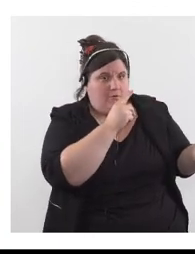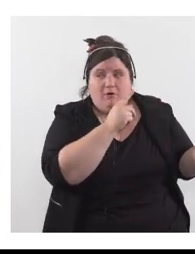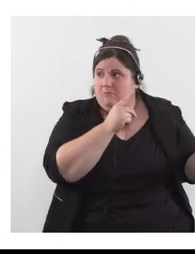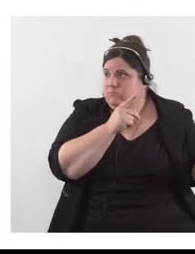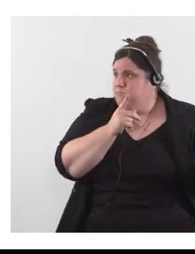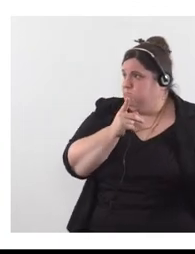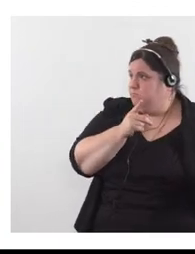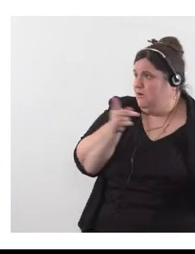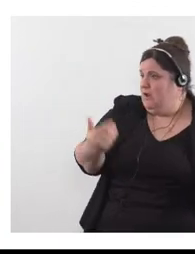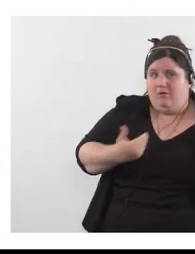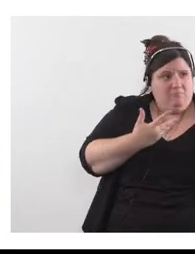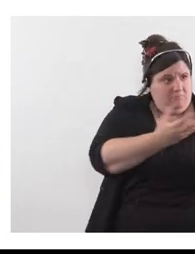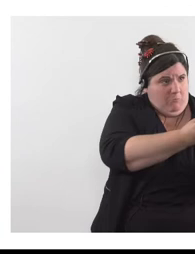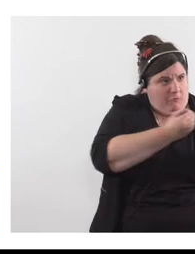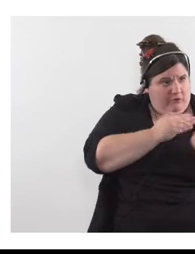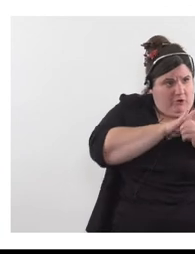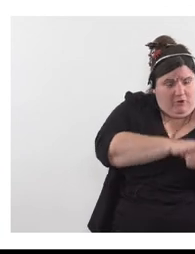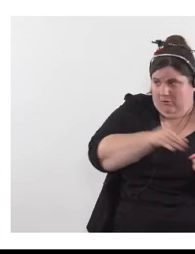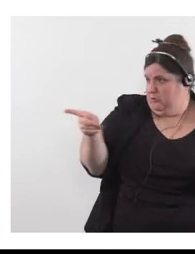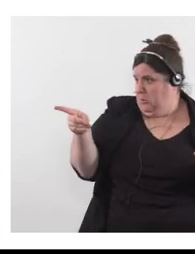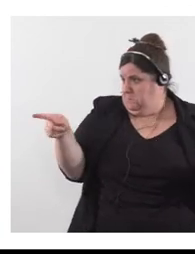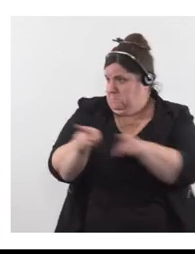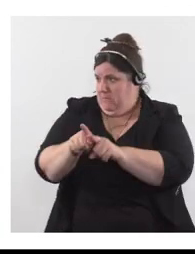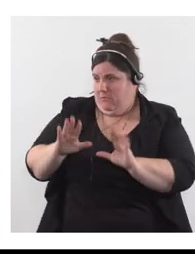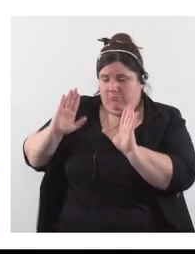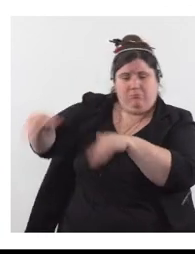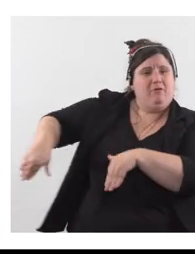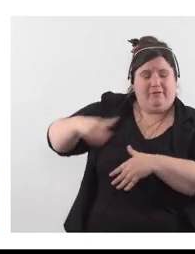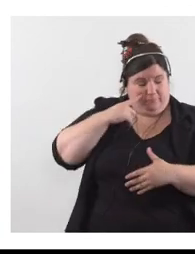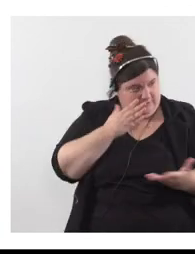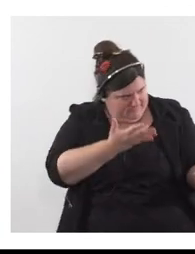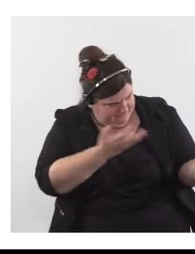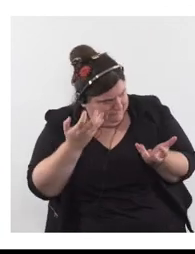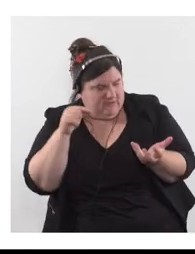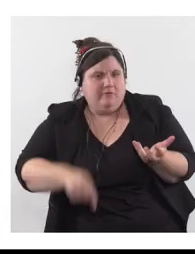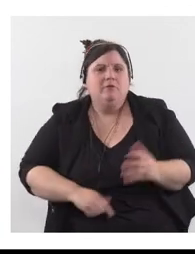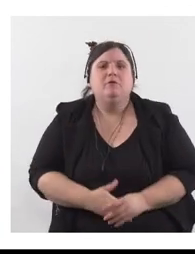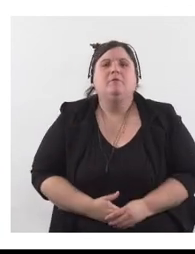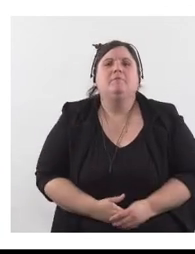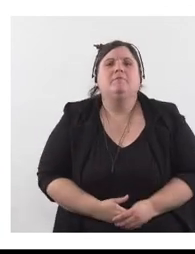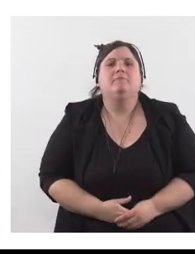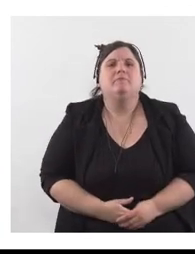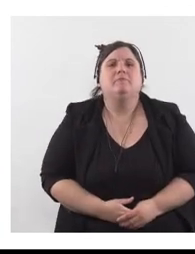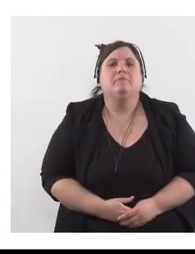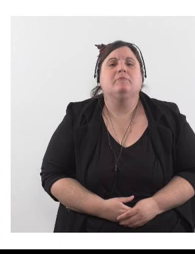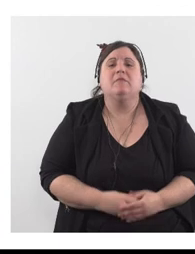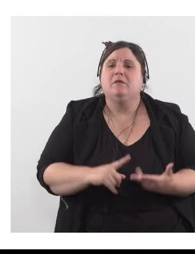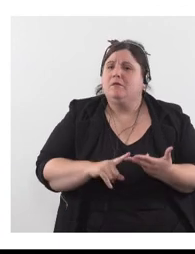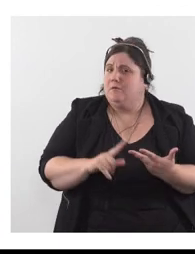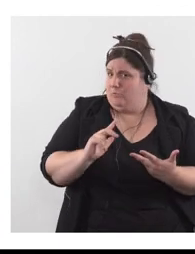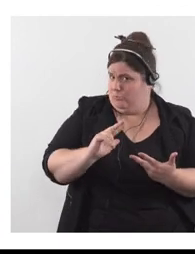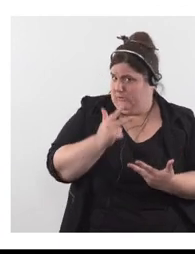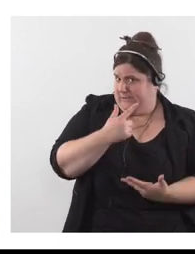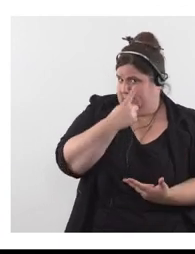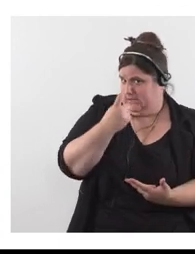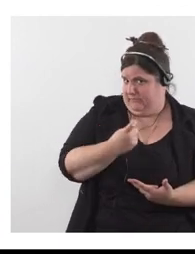Et pour revenir sur la troisième question, qui est du financement des actions pour nos clients,